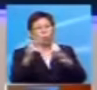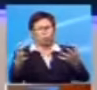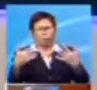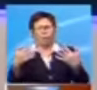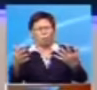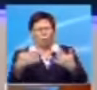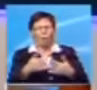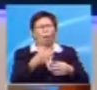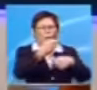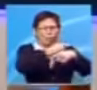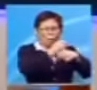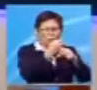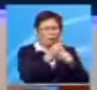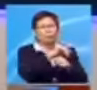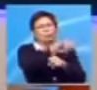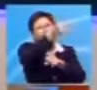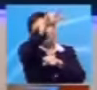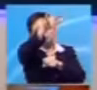terhadap pembuatan